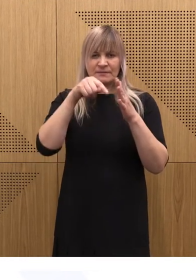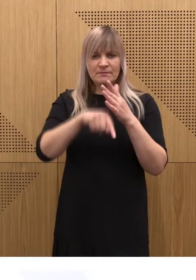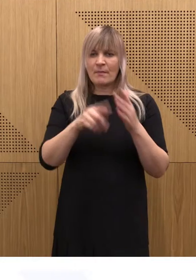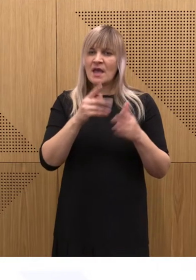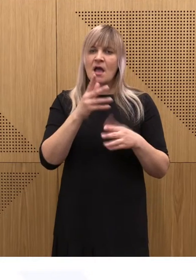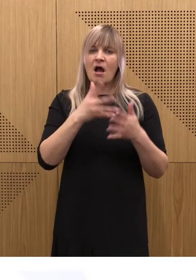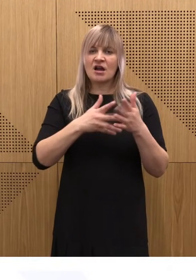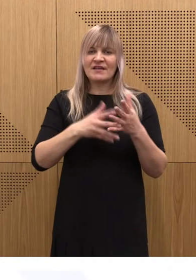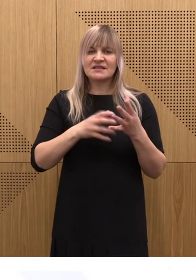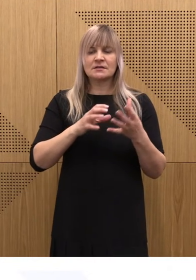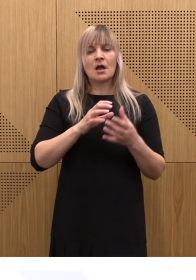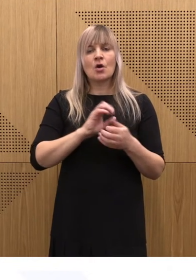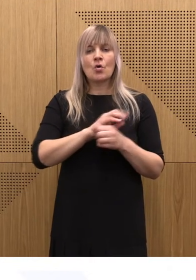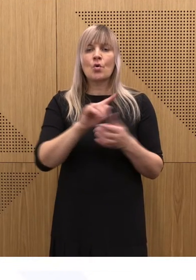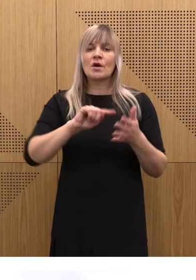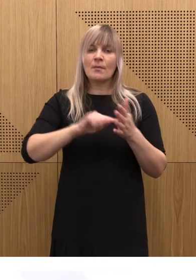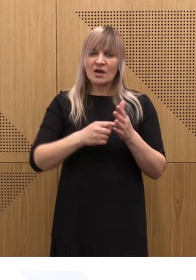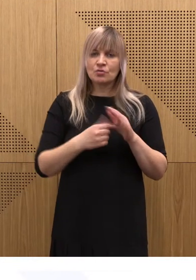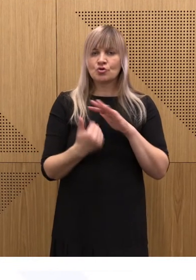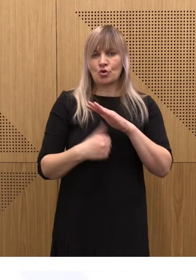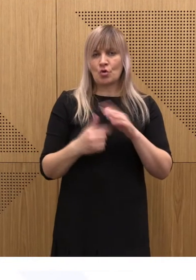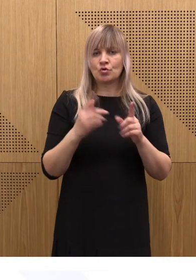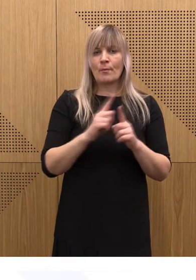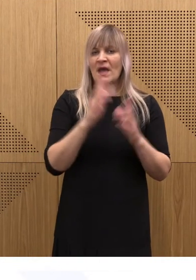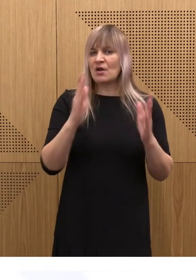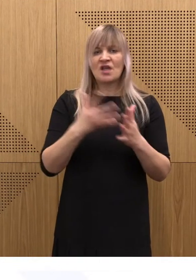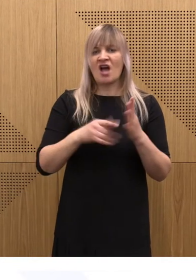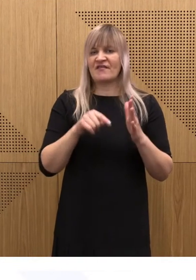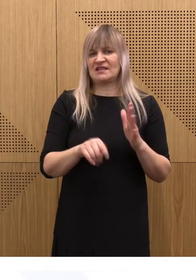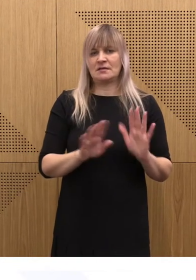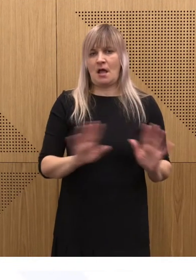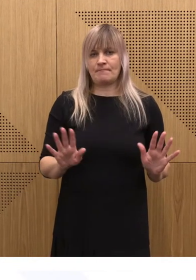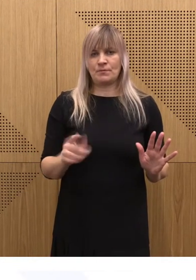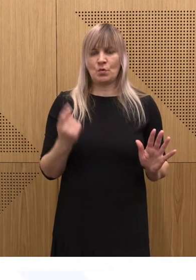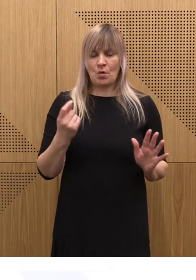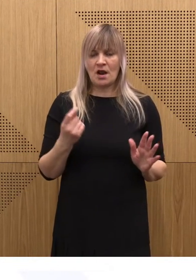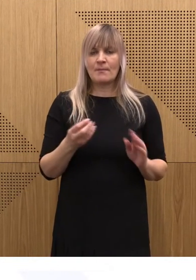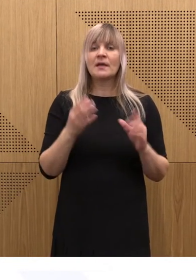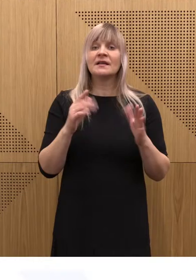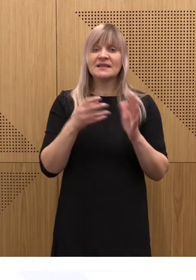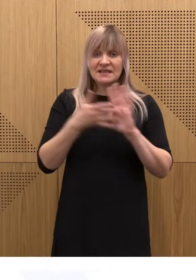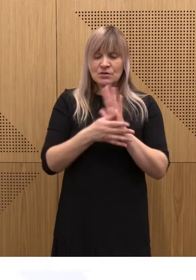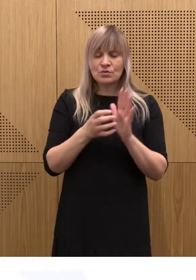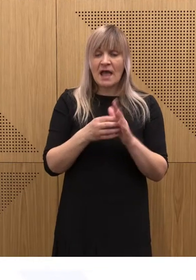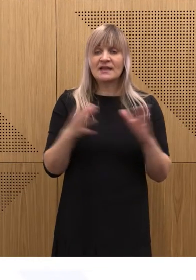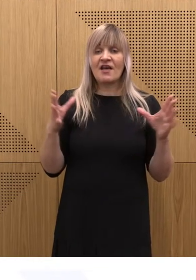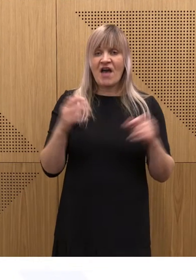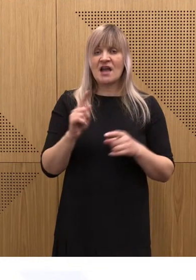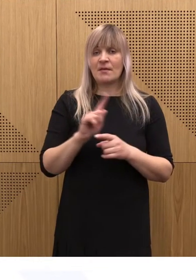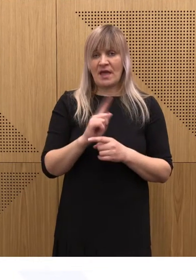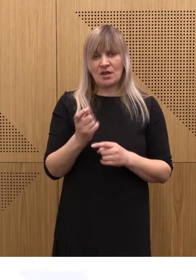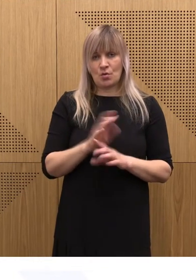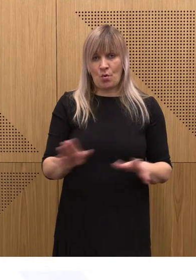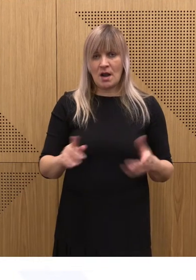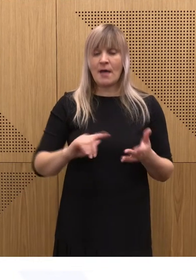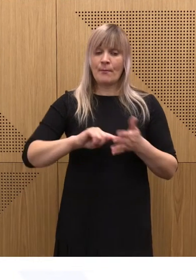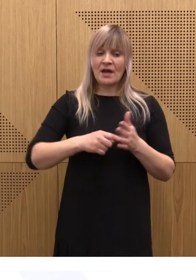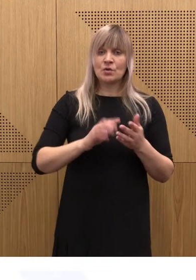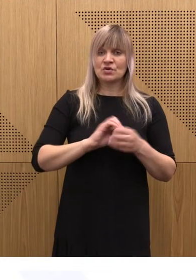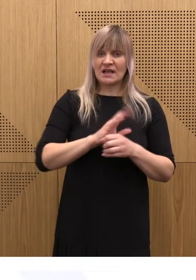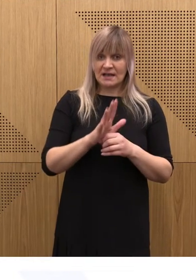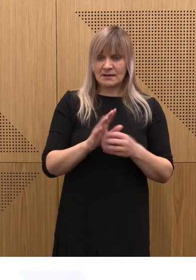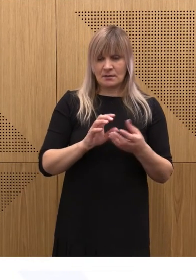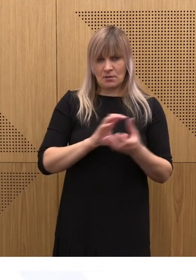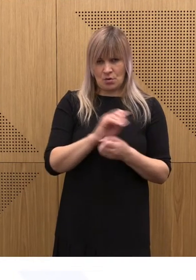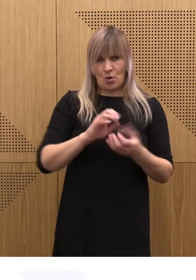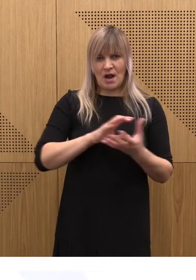arvesse koronakriisist tingitud töötuse perioodi teisisõnu vanema hüvitis ei vähene kriisiaegse töötuse tõttu.